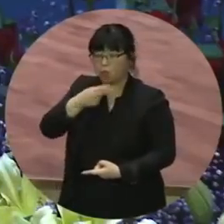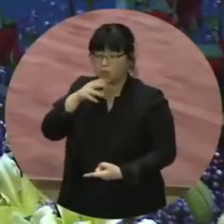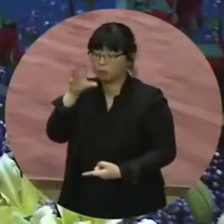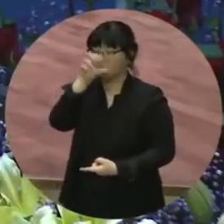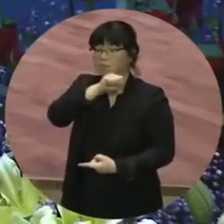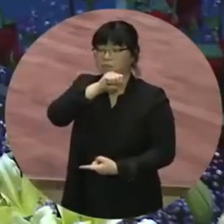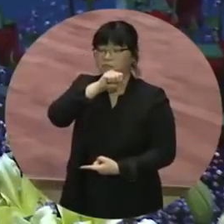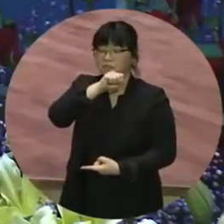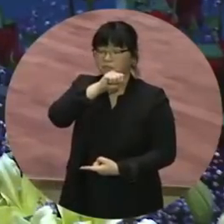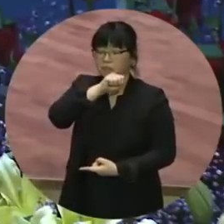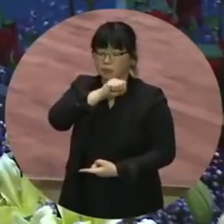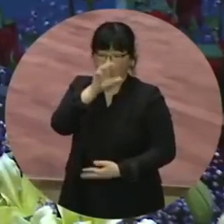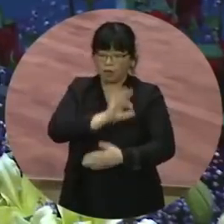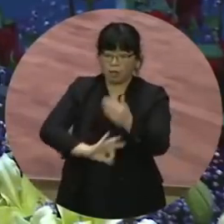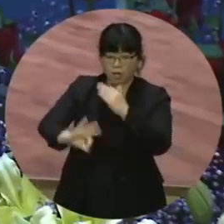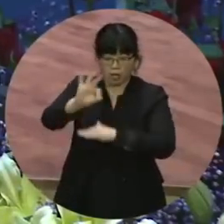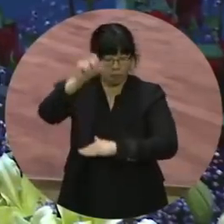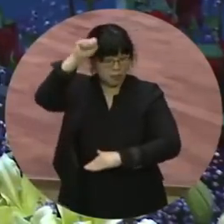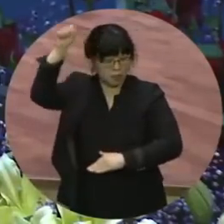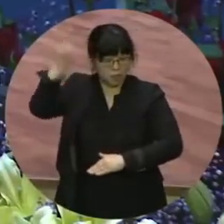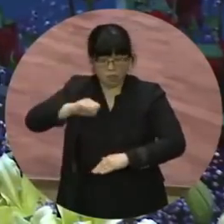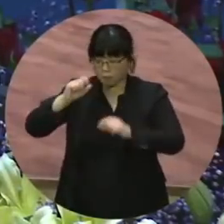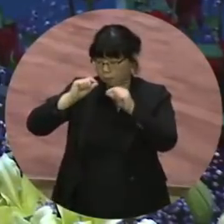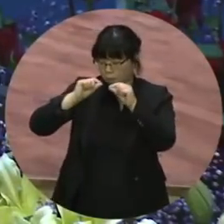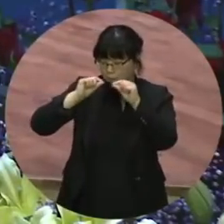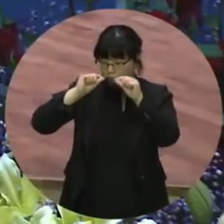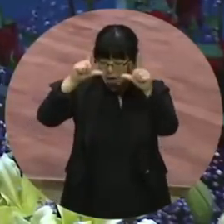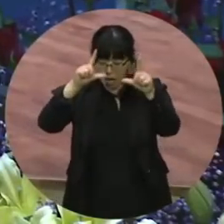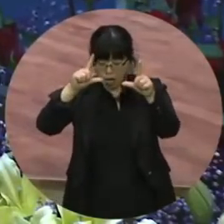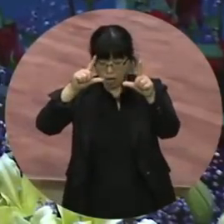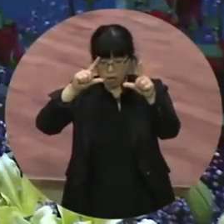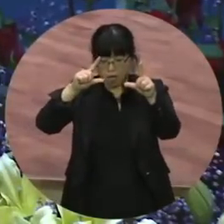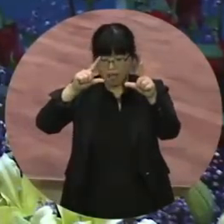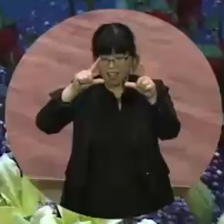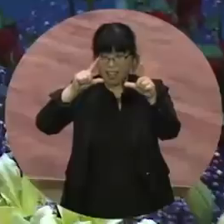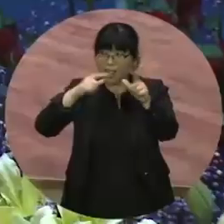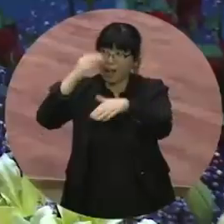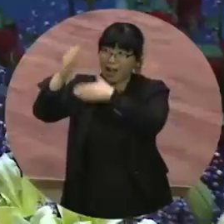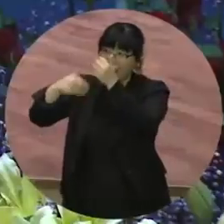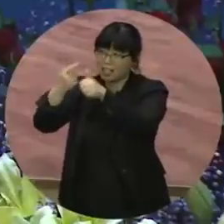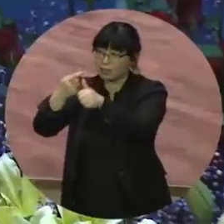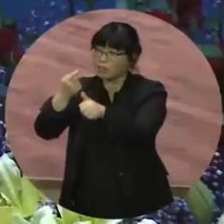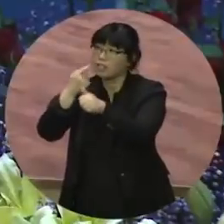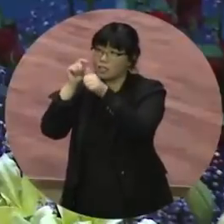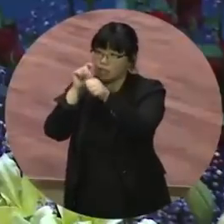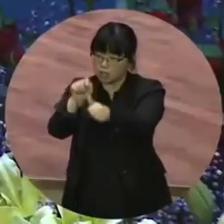데리고 하나님이 지시한 곳으로 떠난다. 떠났어요.